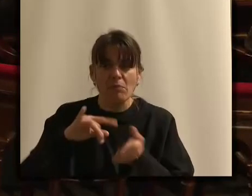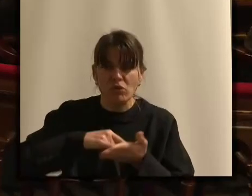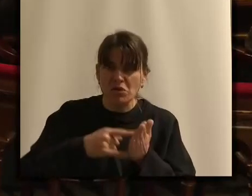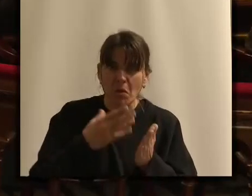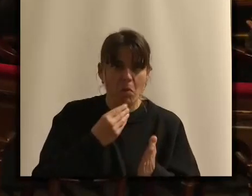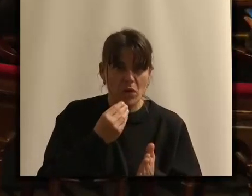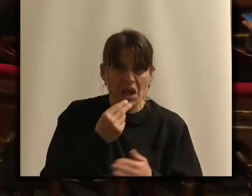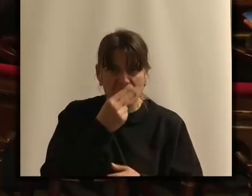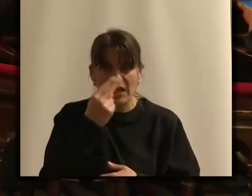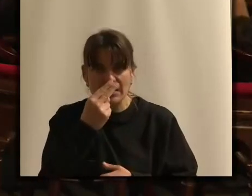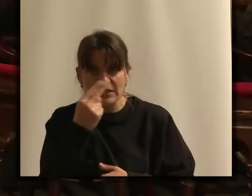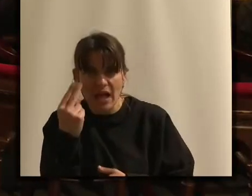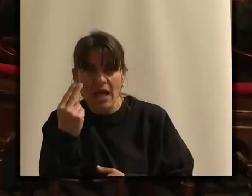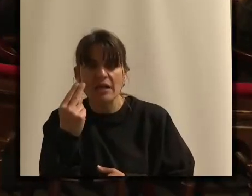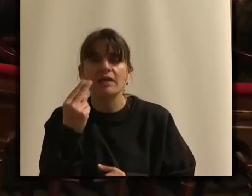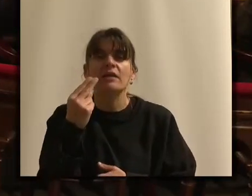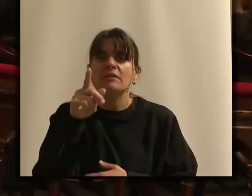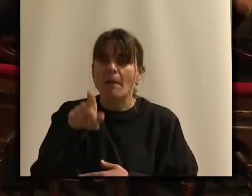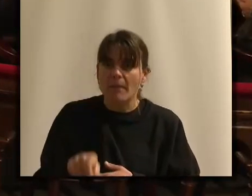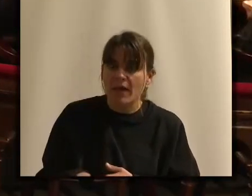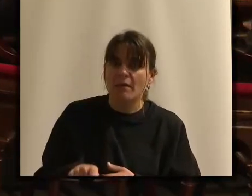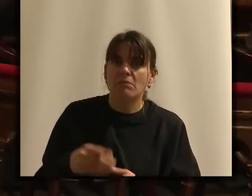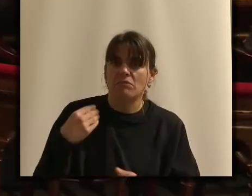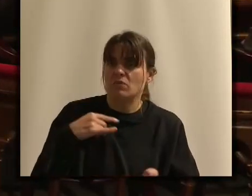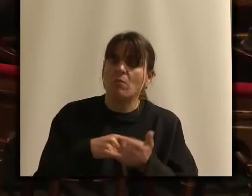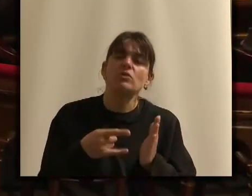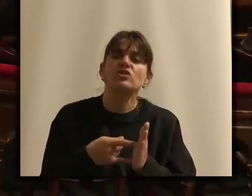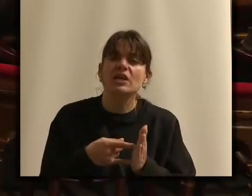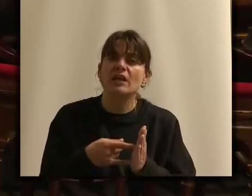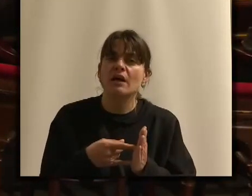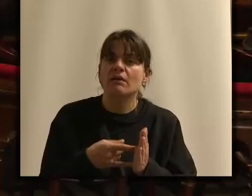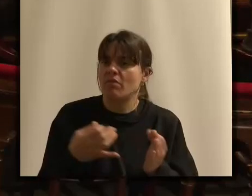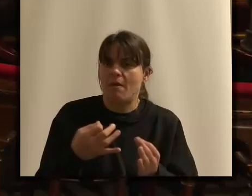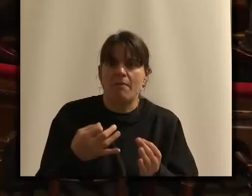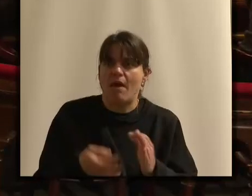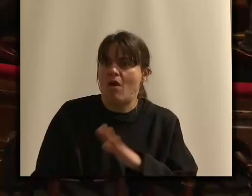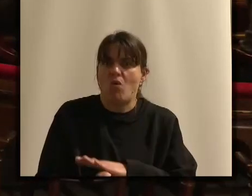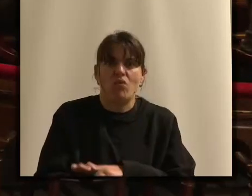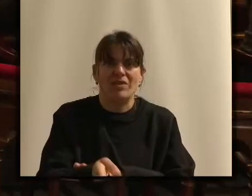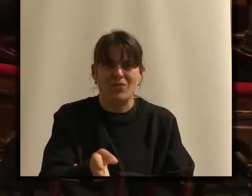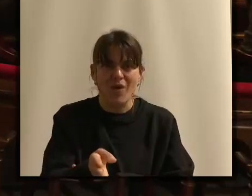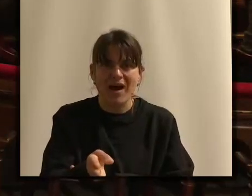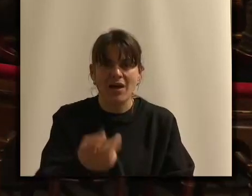bonic i que era un projecte interessant i que era un projecte que d'alguna forma havia de tirar endavant, i el celebràvem que se